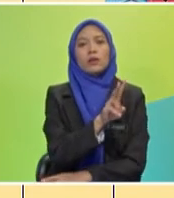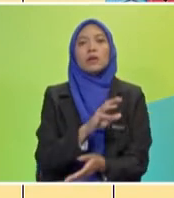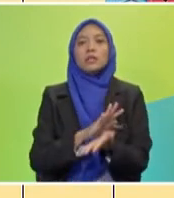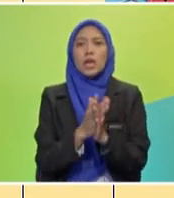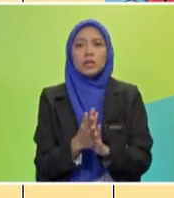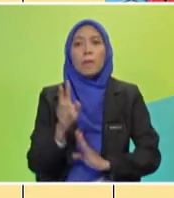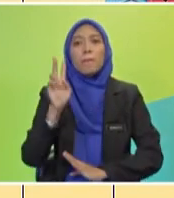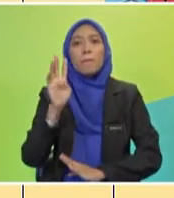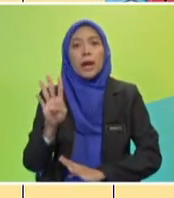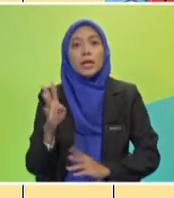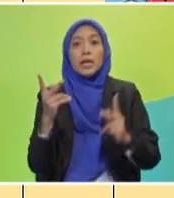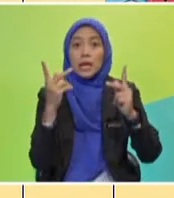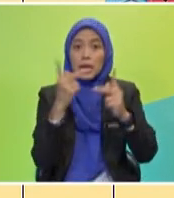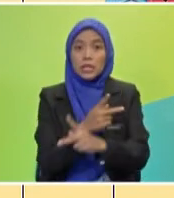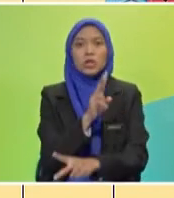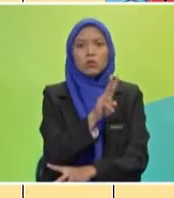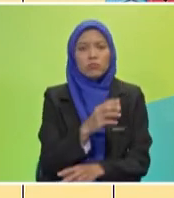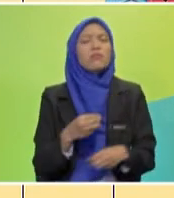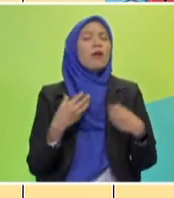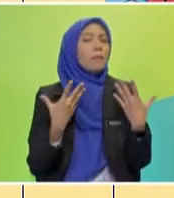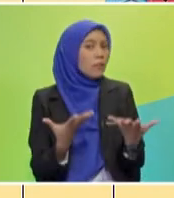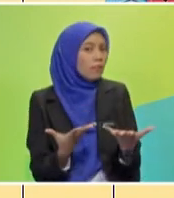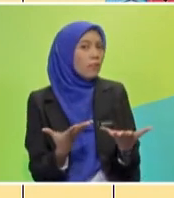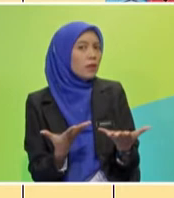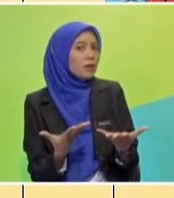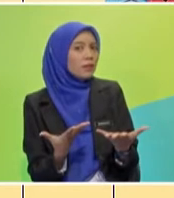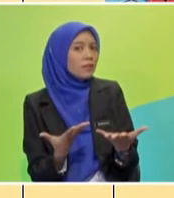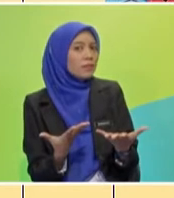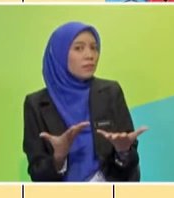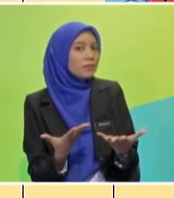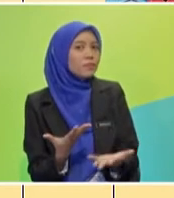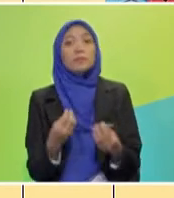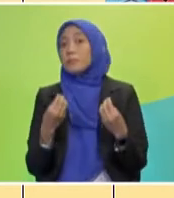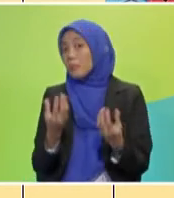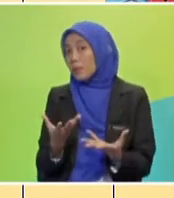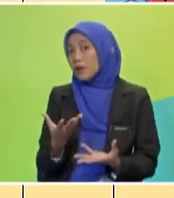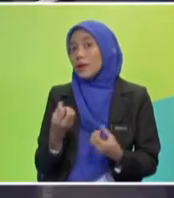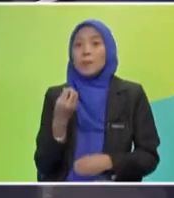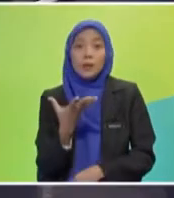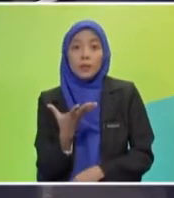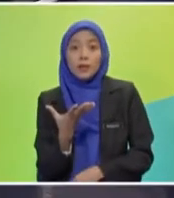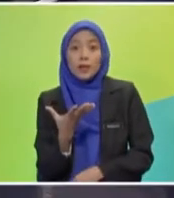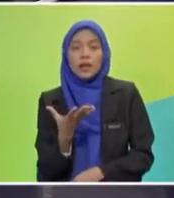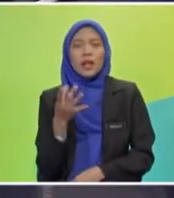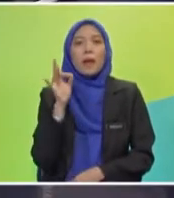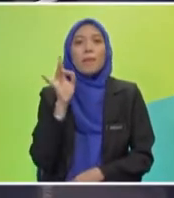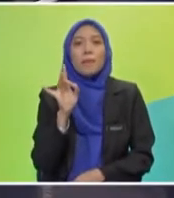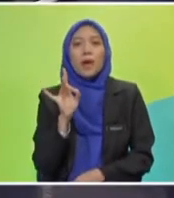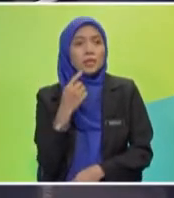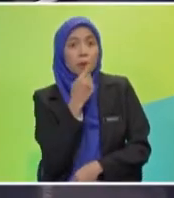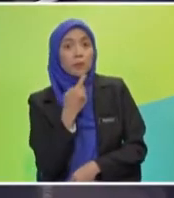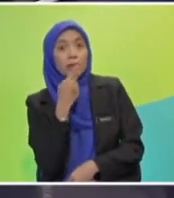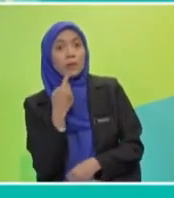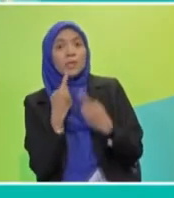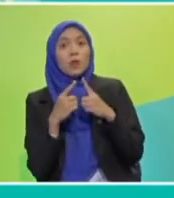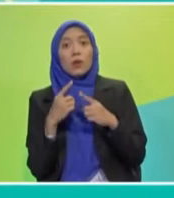4 kali 2 jadi berapa ya? Berapa murid-murid? 4 kali. Siapa tu? Siapa yang